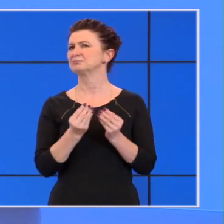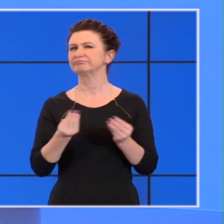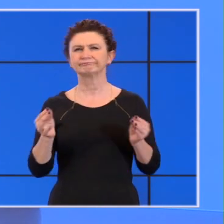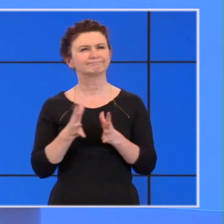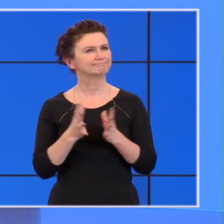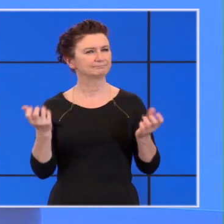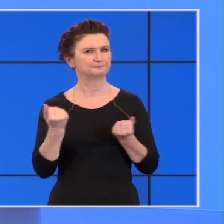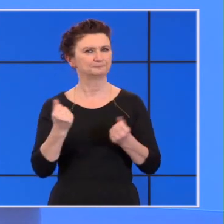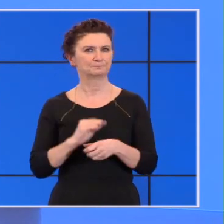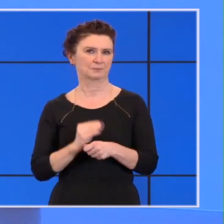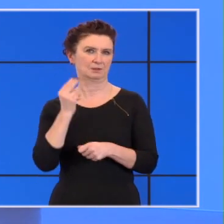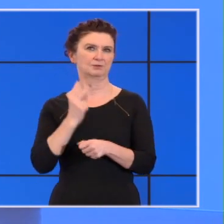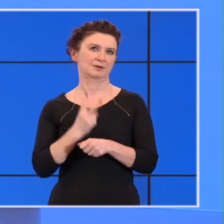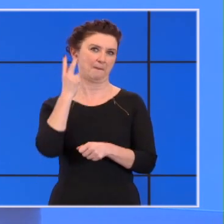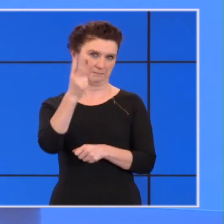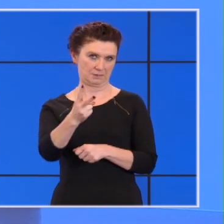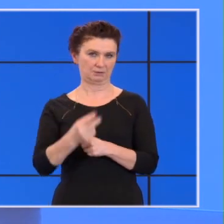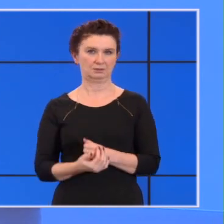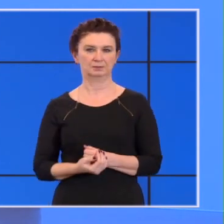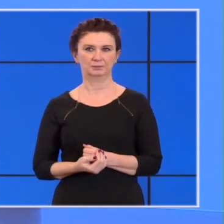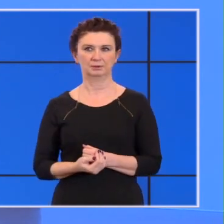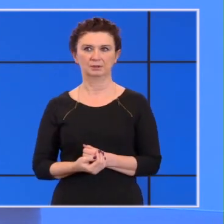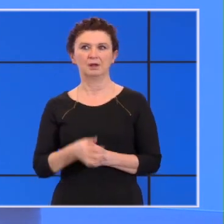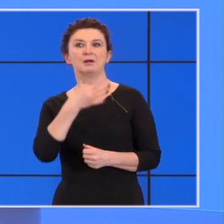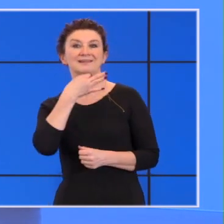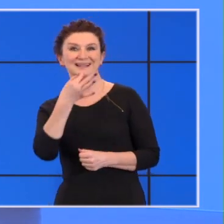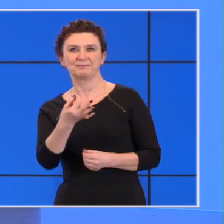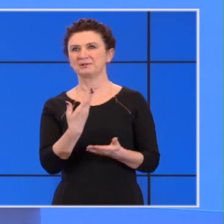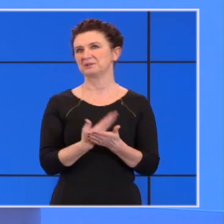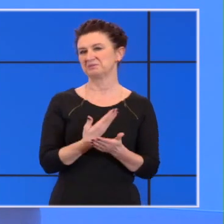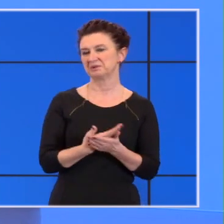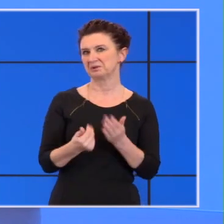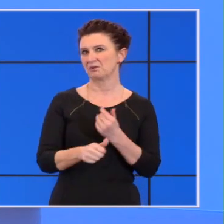Pewnie Państwo zapytacie, dlaczego tak długo to trwało, ponieważ